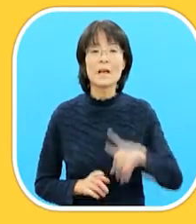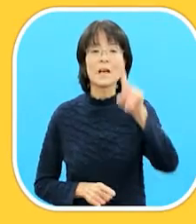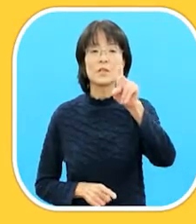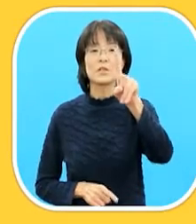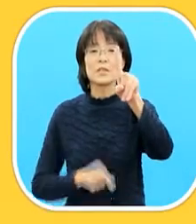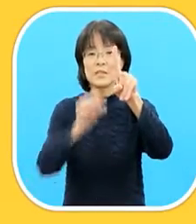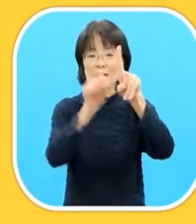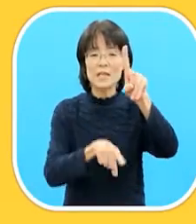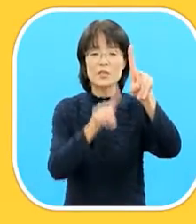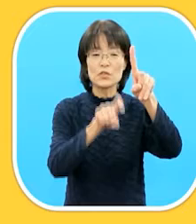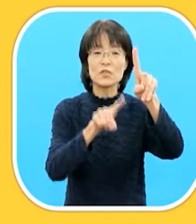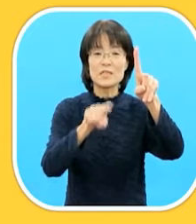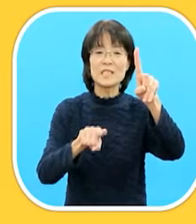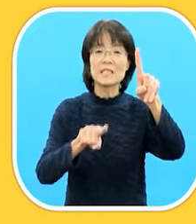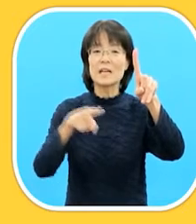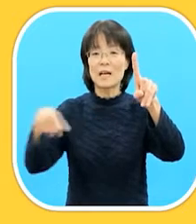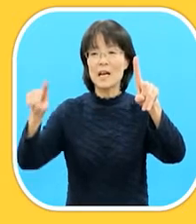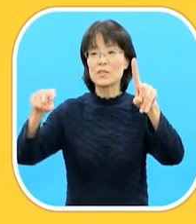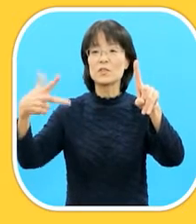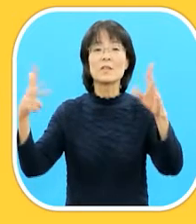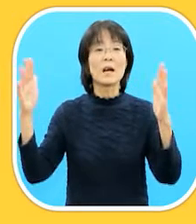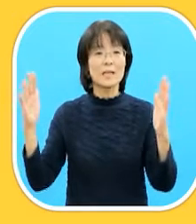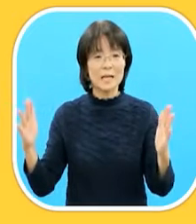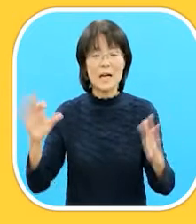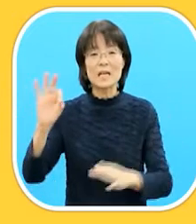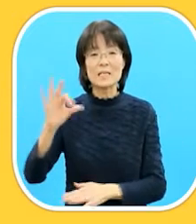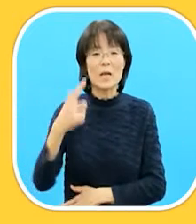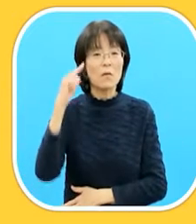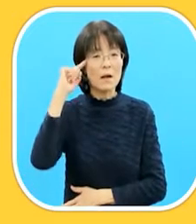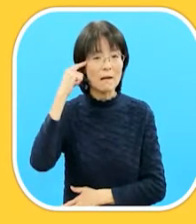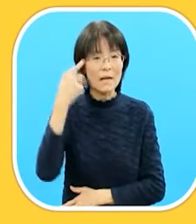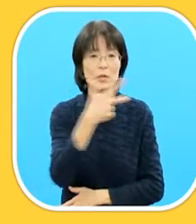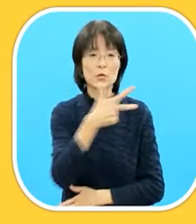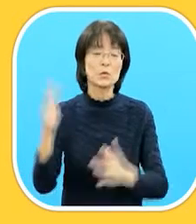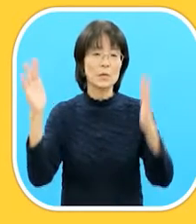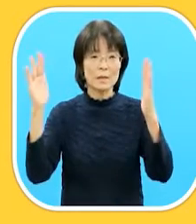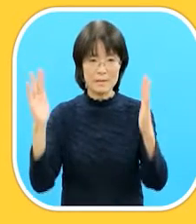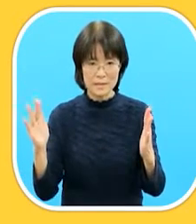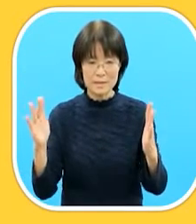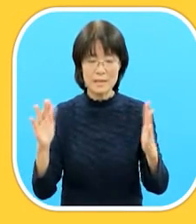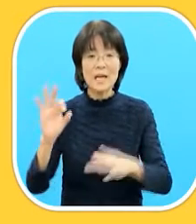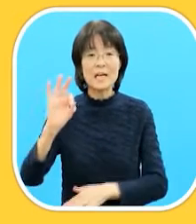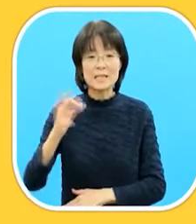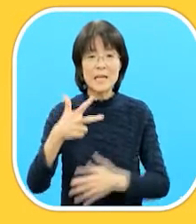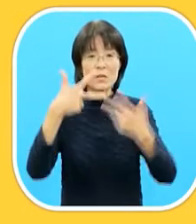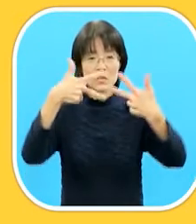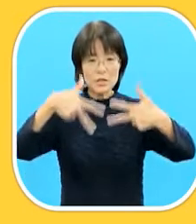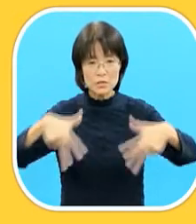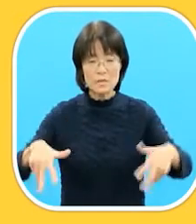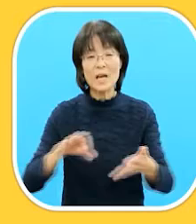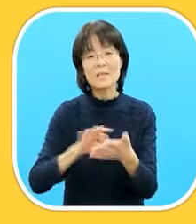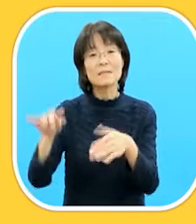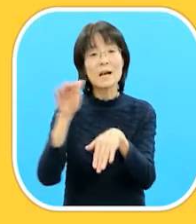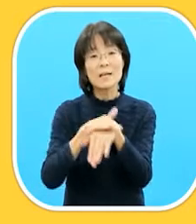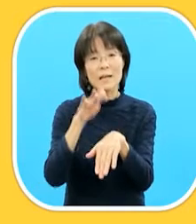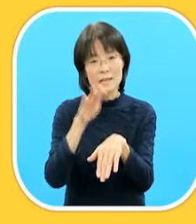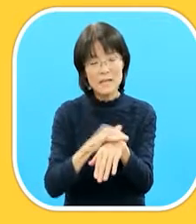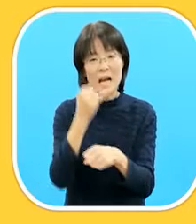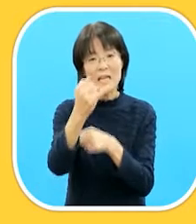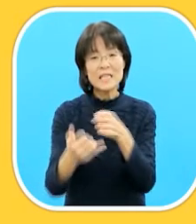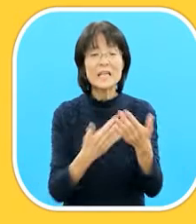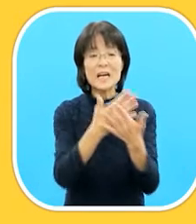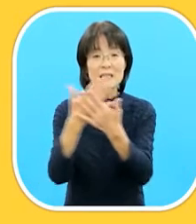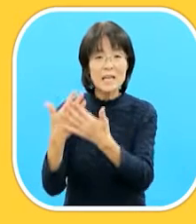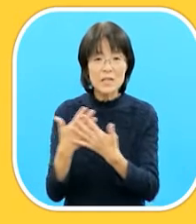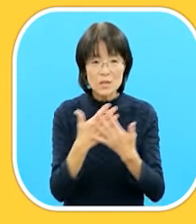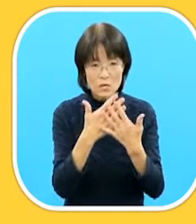11月11日から17日までは税を考える週間です。税の仕組みや使い道、インター